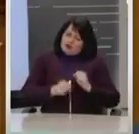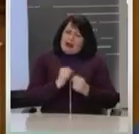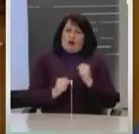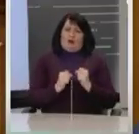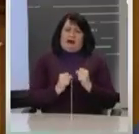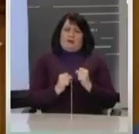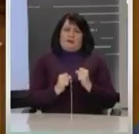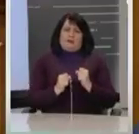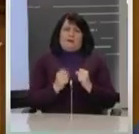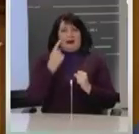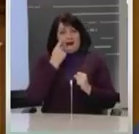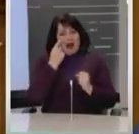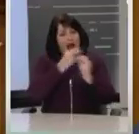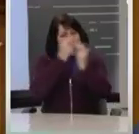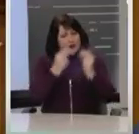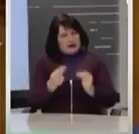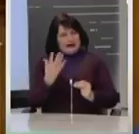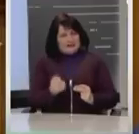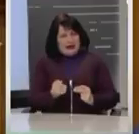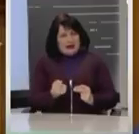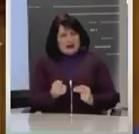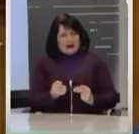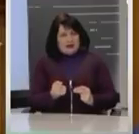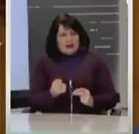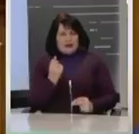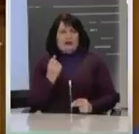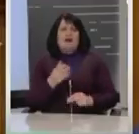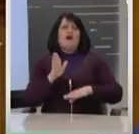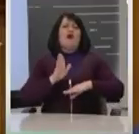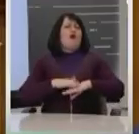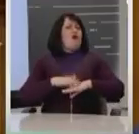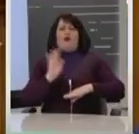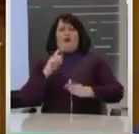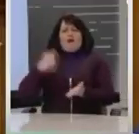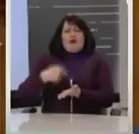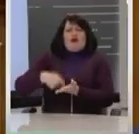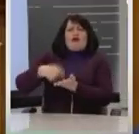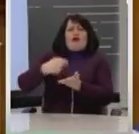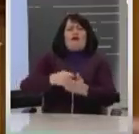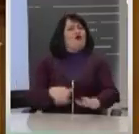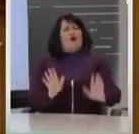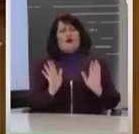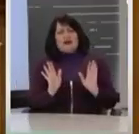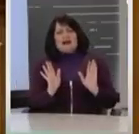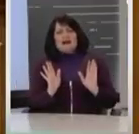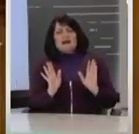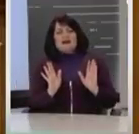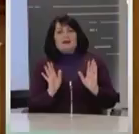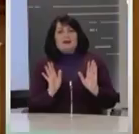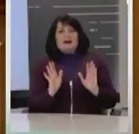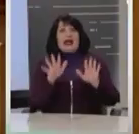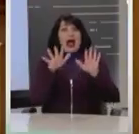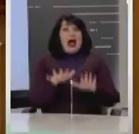που αποδίδει, όχι προφανώς εξαιτίας της υπερφορολόγησης, αλλά εξαιτίας της αύξησης